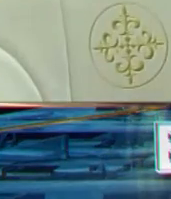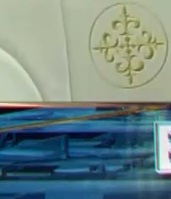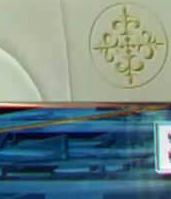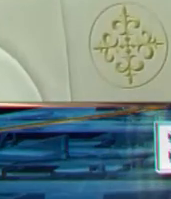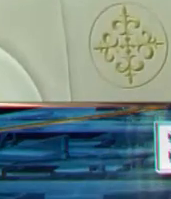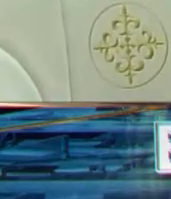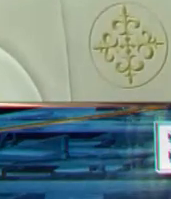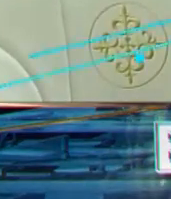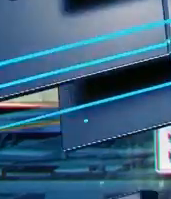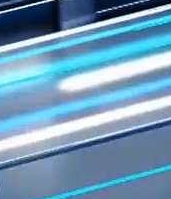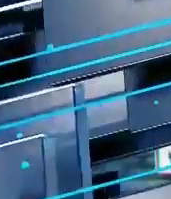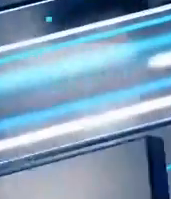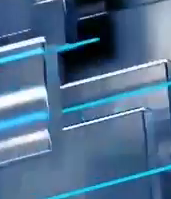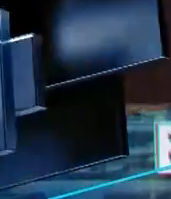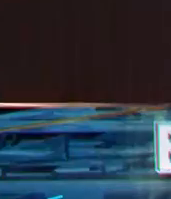қатысты.